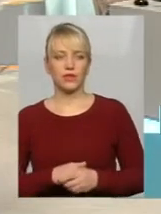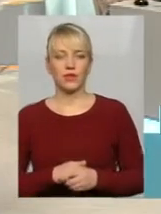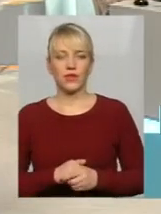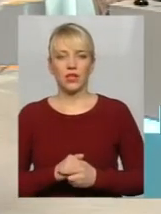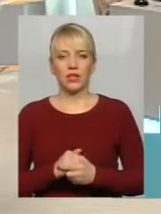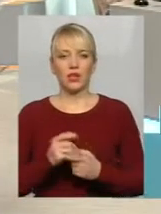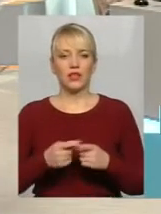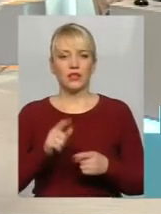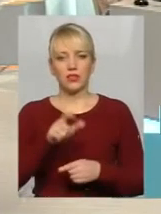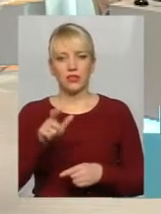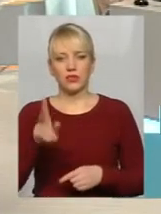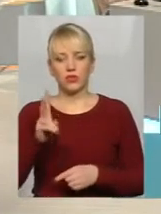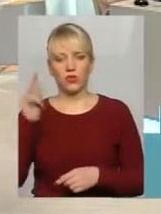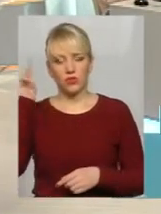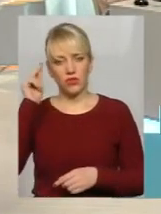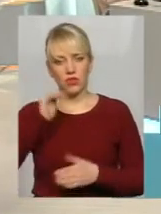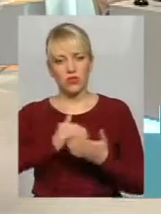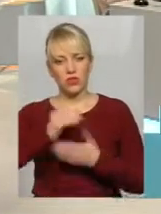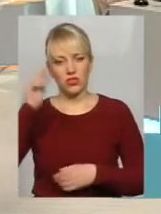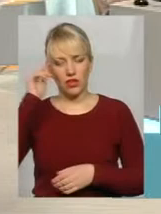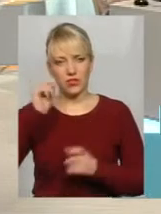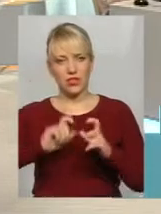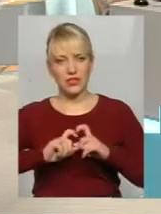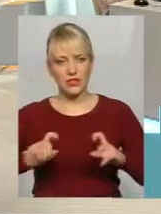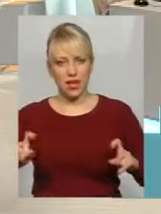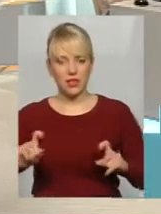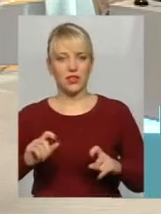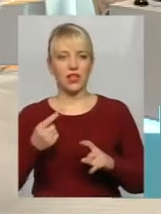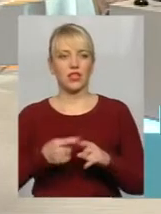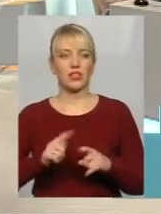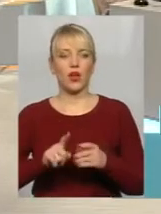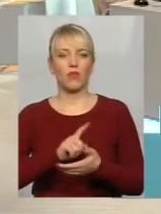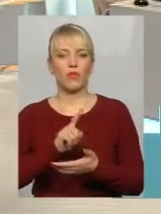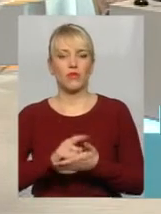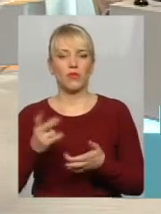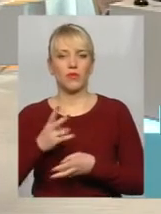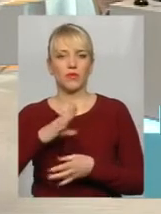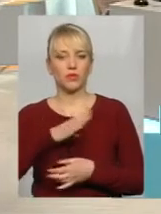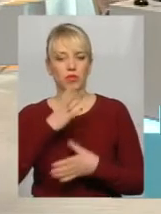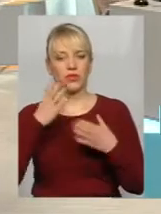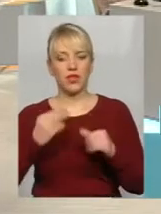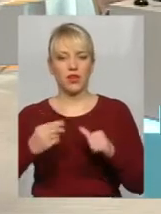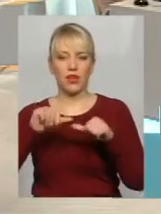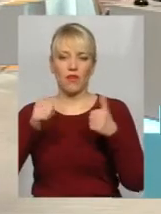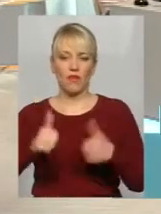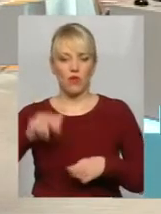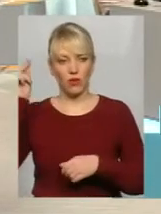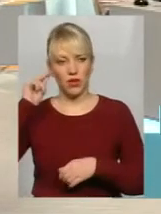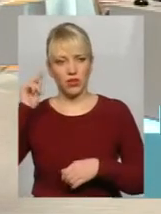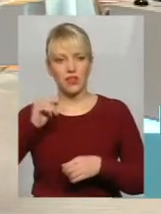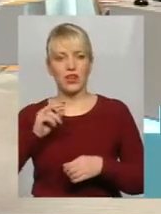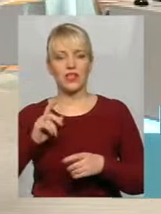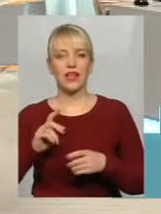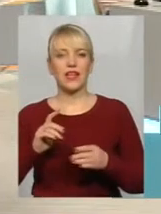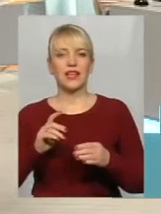Ті, хто навчається в вищих навчальних закладах, це обов'язково має бути денна форма навчання, тобто стаціонар,